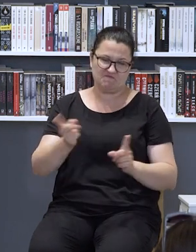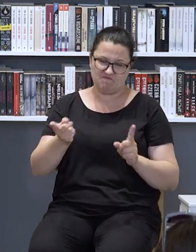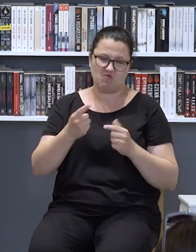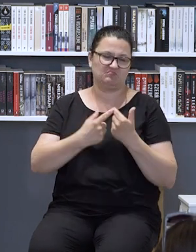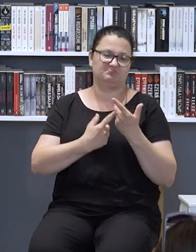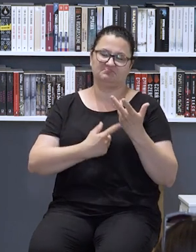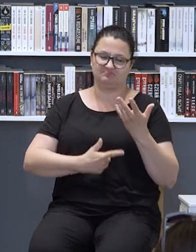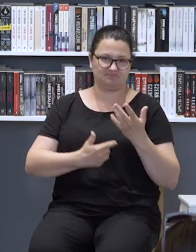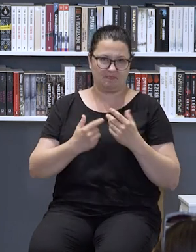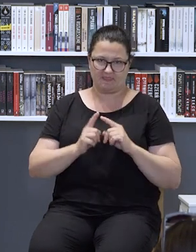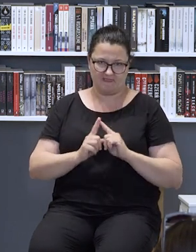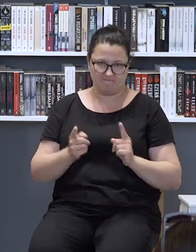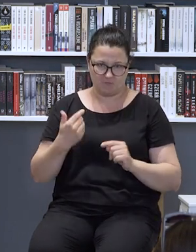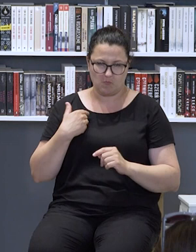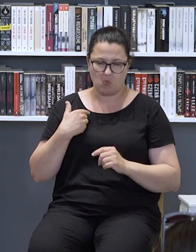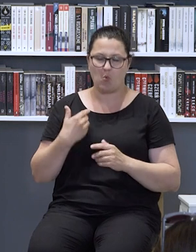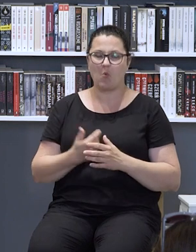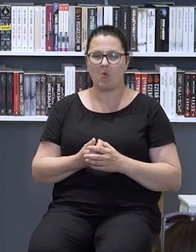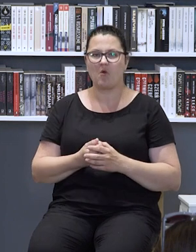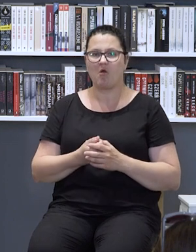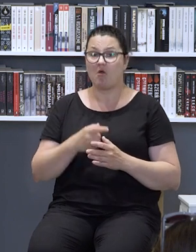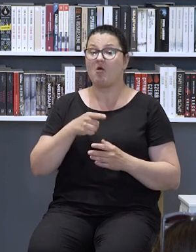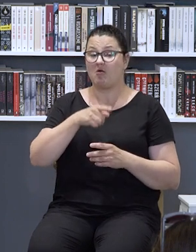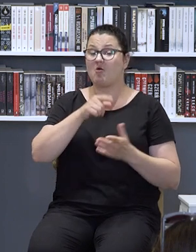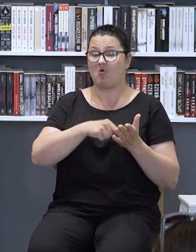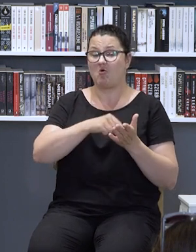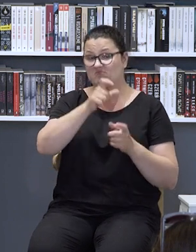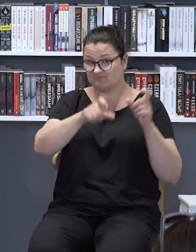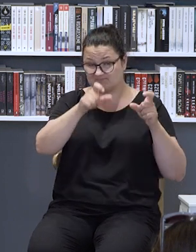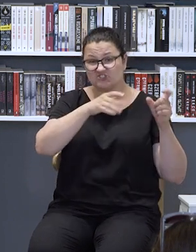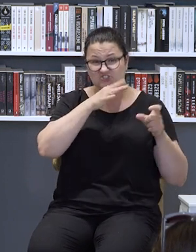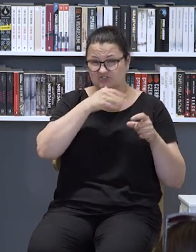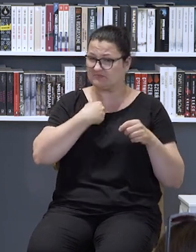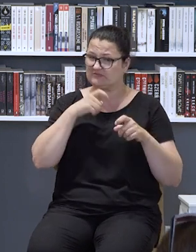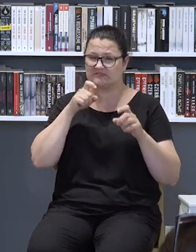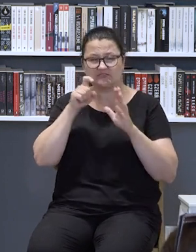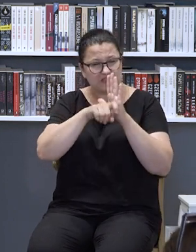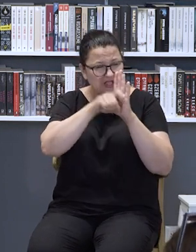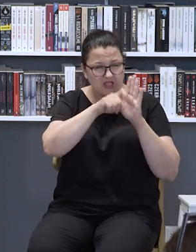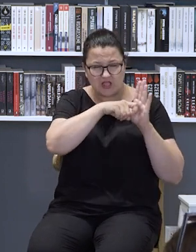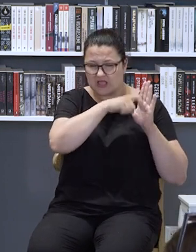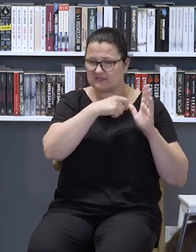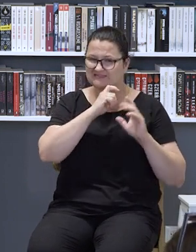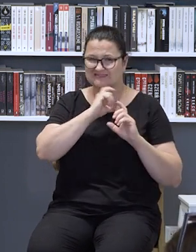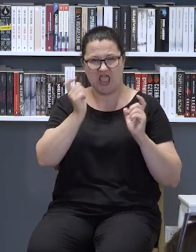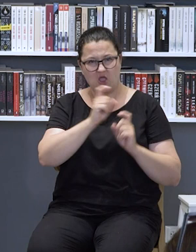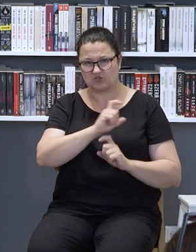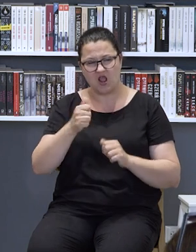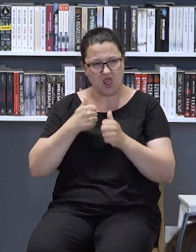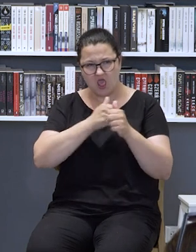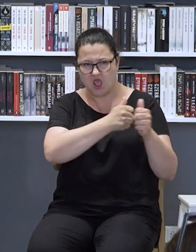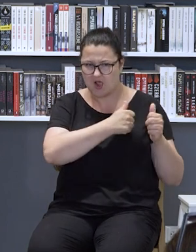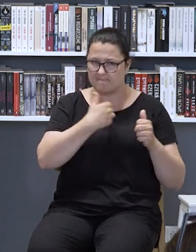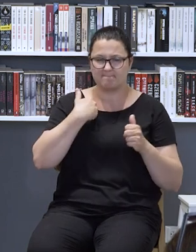innych zawodów, prawda? I oni byli stale inwigilowani, a wielu z nich, zwłaszcza tych, którzy